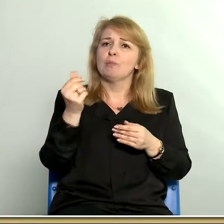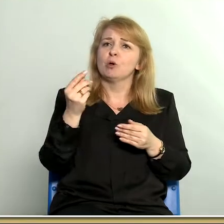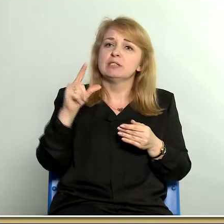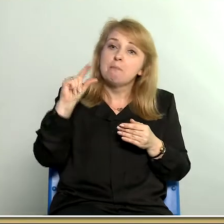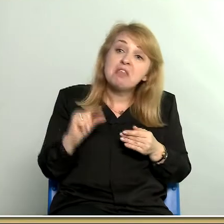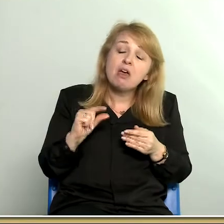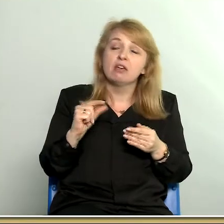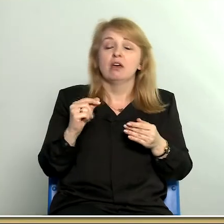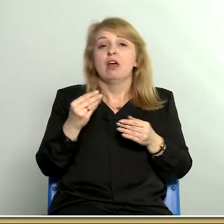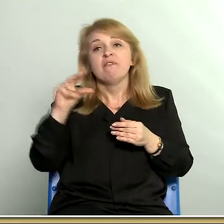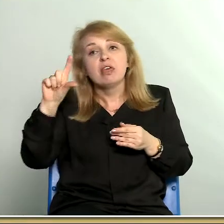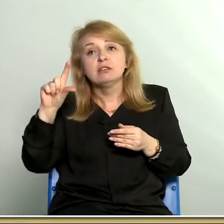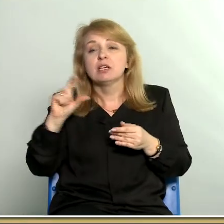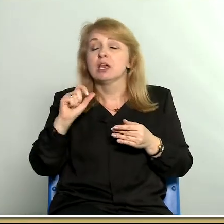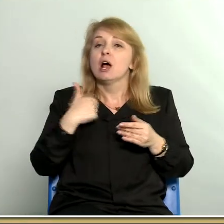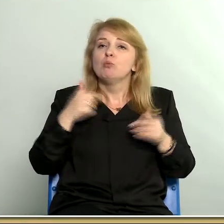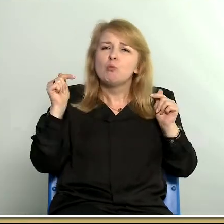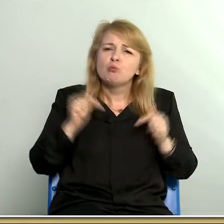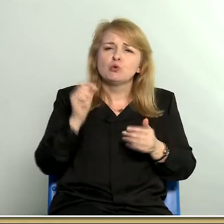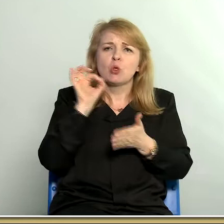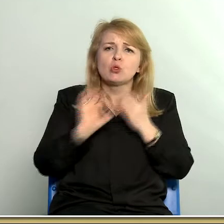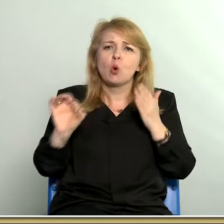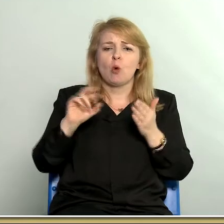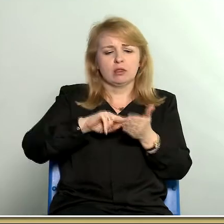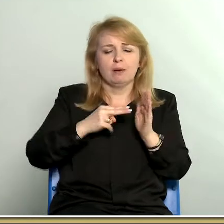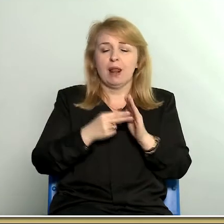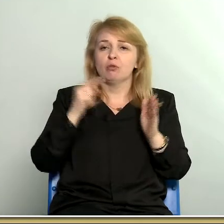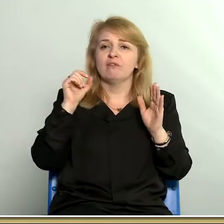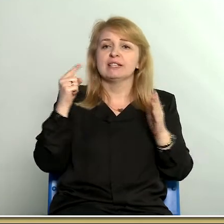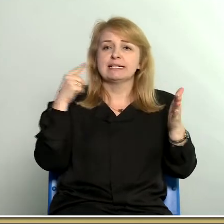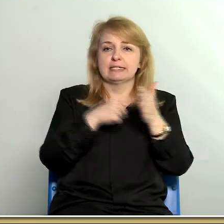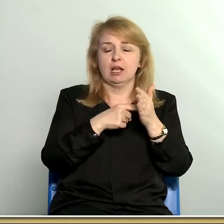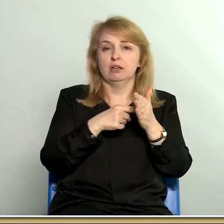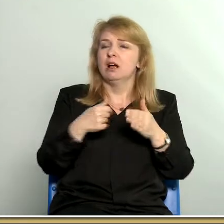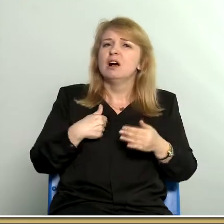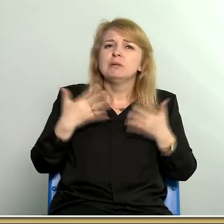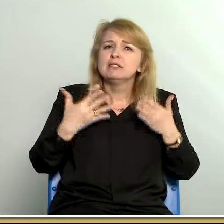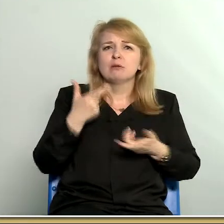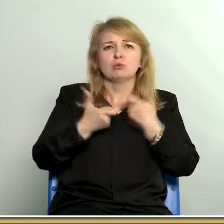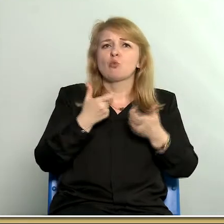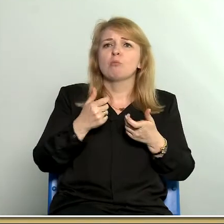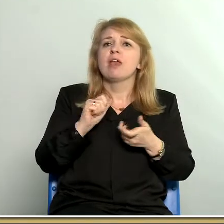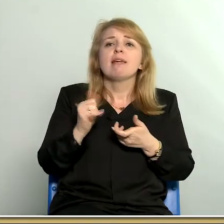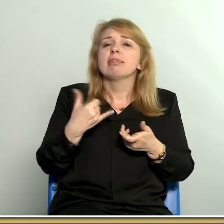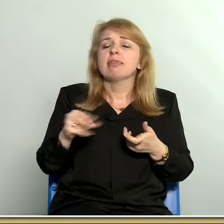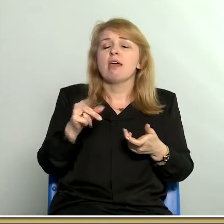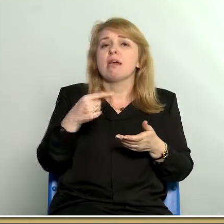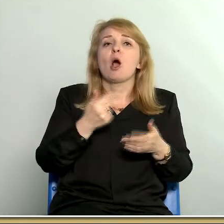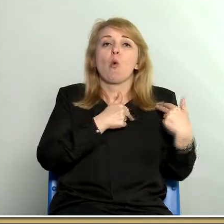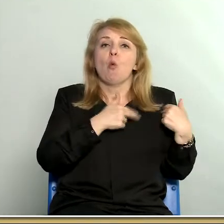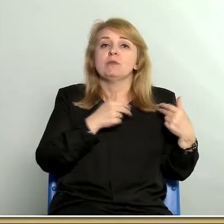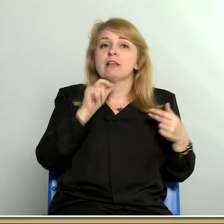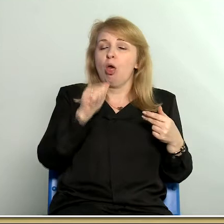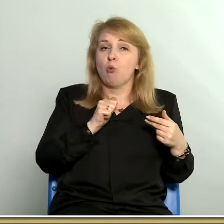w perspektywie 7.13 i ułożyć ją nie tak, jak chce Komisja Europejska, ale tak, jak